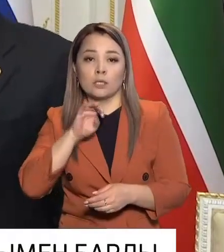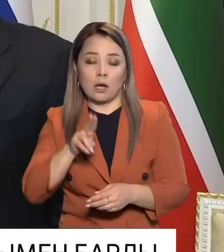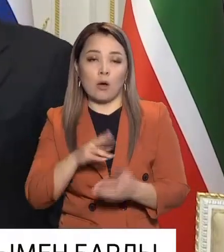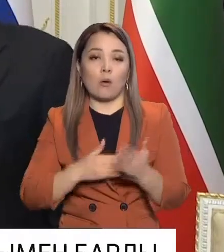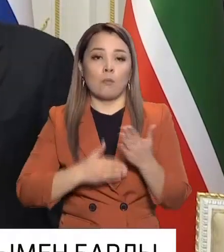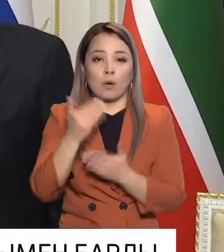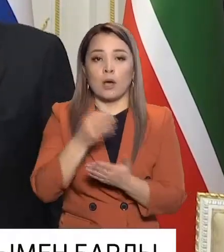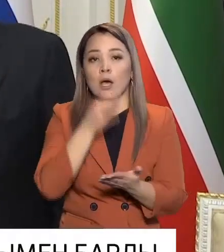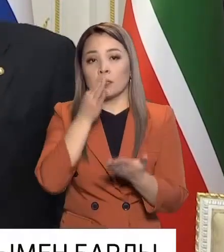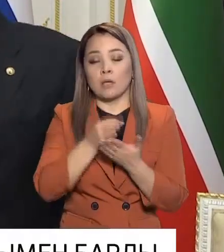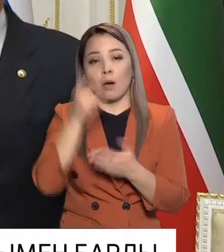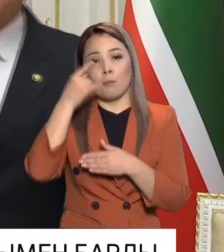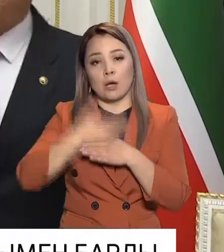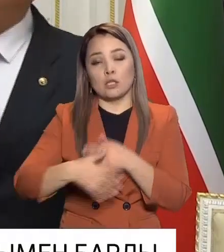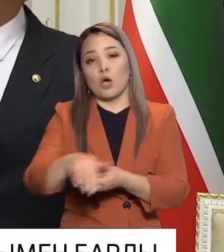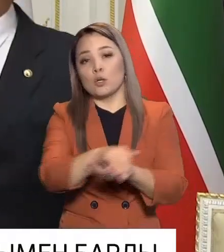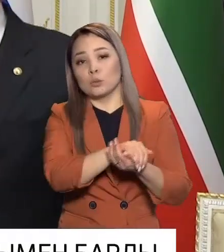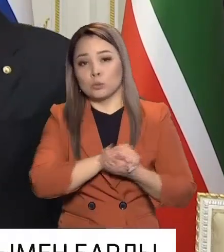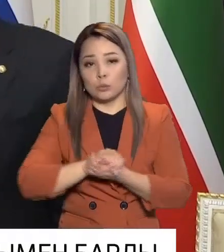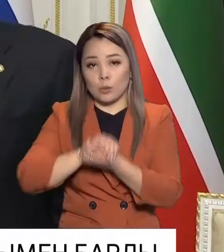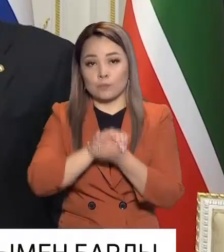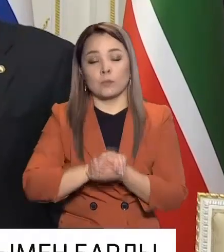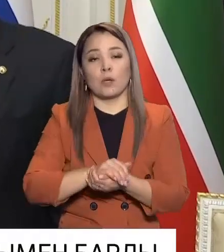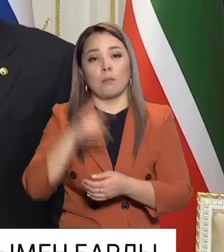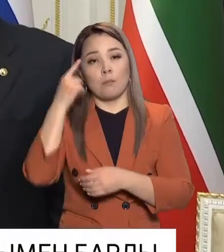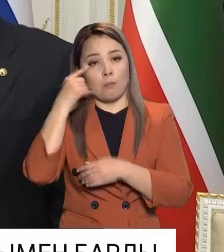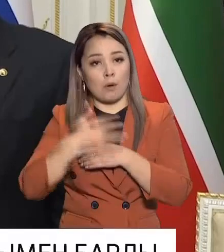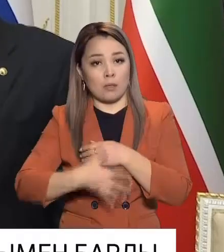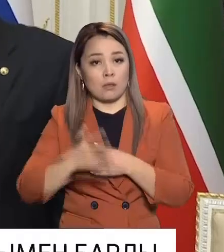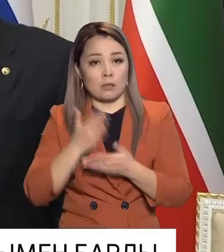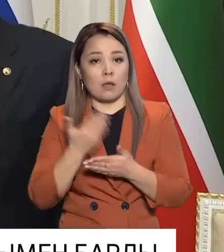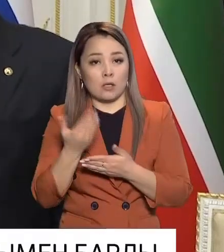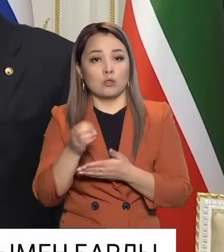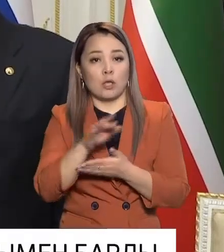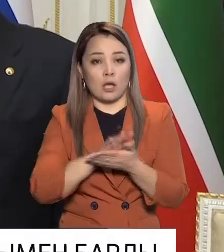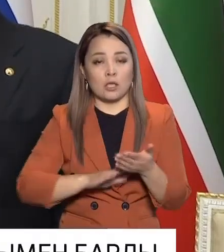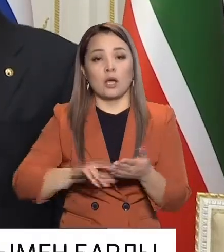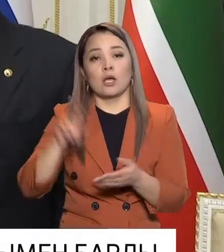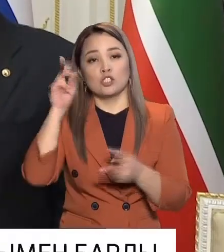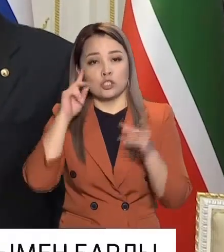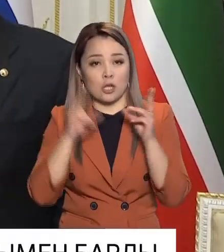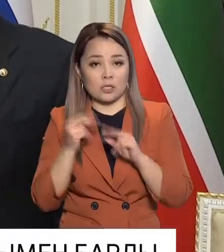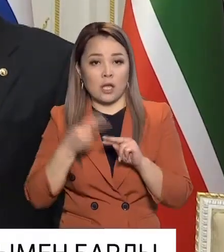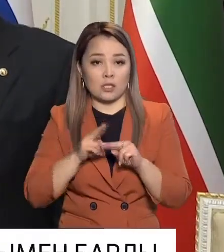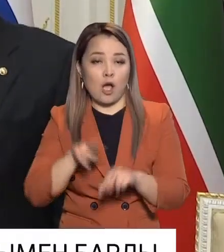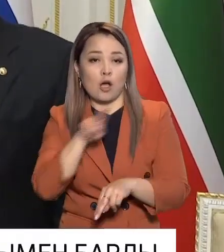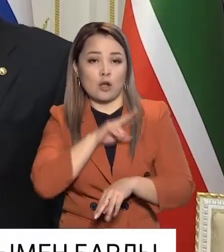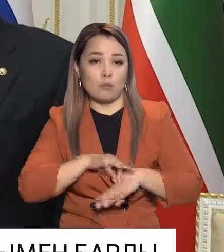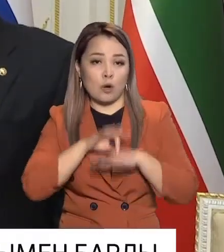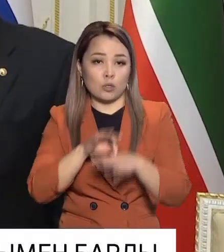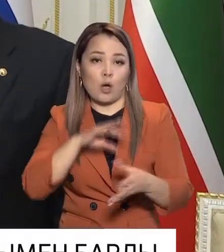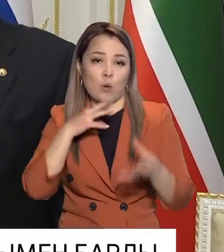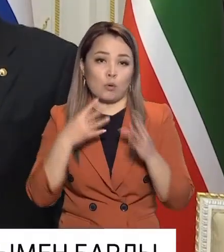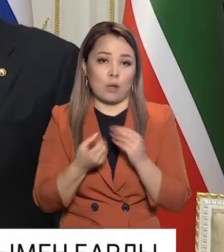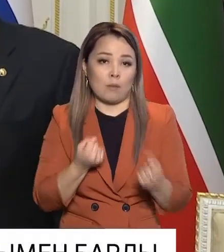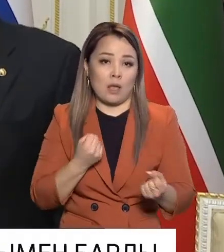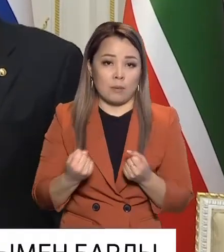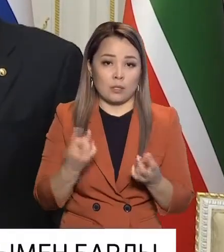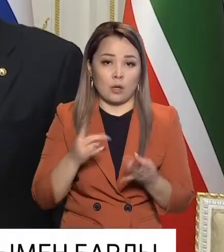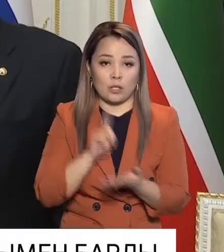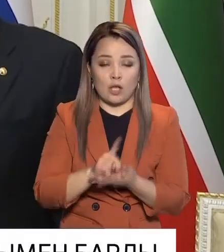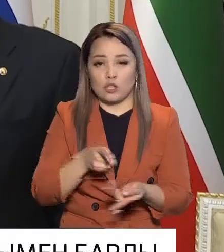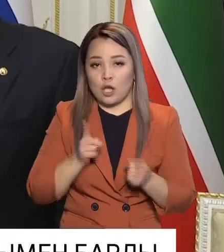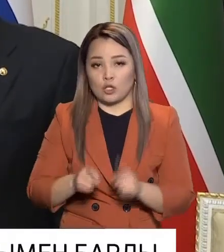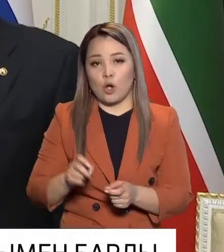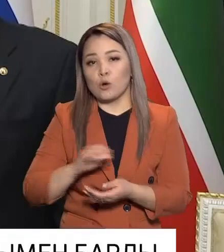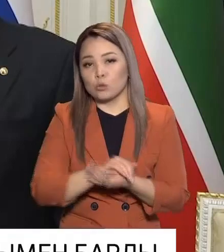многогранное понятие, поэтому считаю необходимым продолжать и далее работать над тем, чтобы укреплять